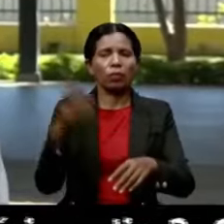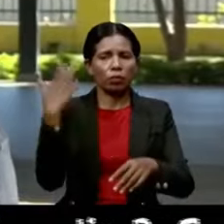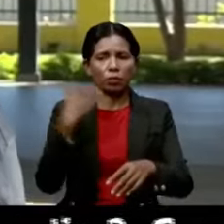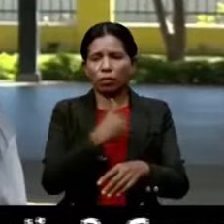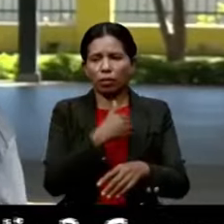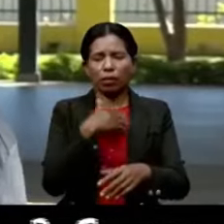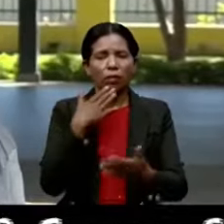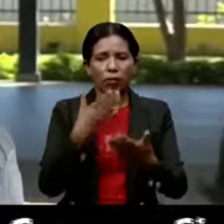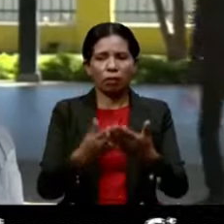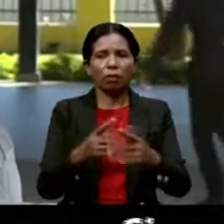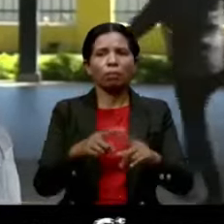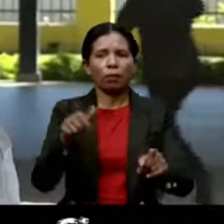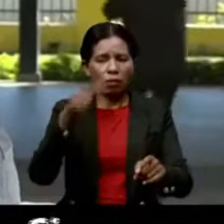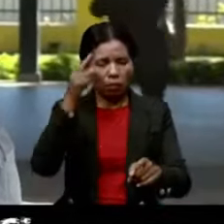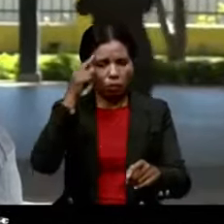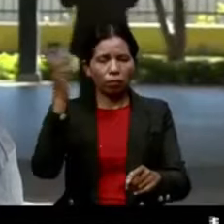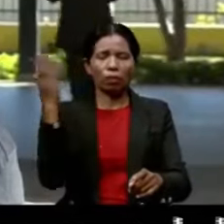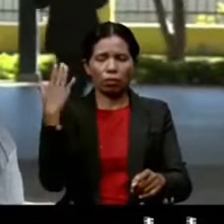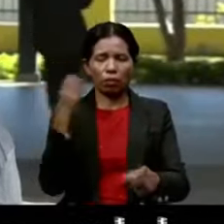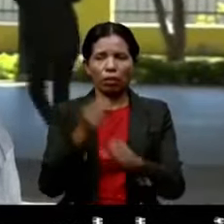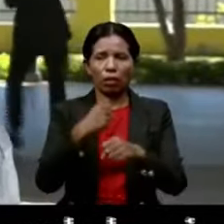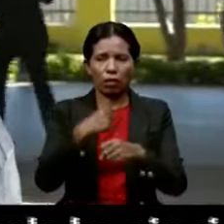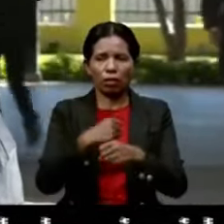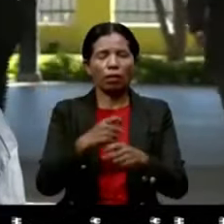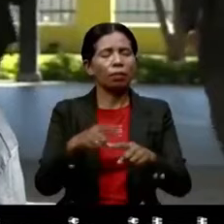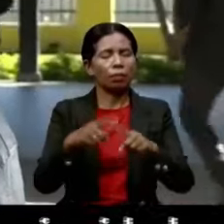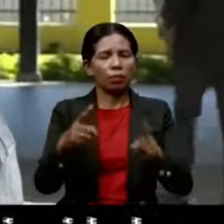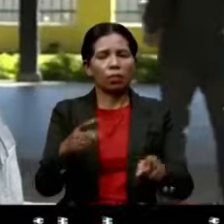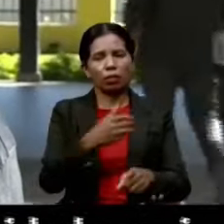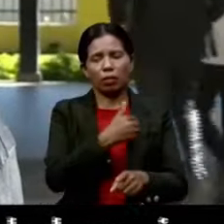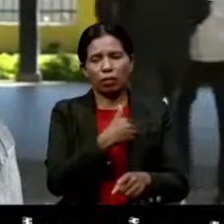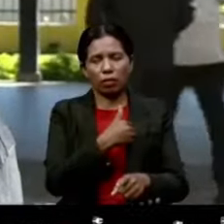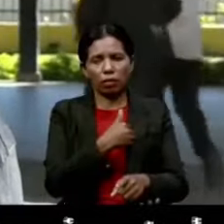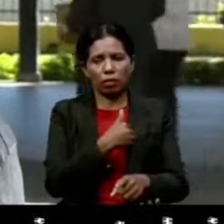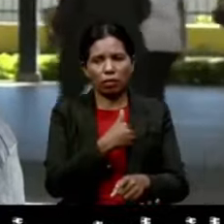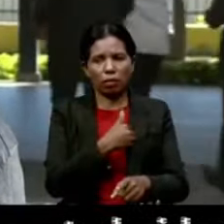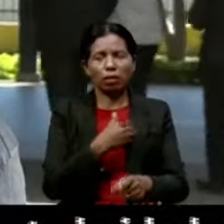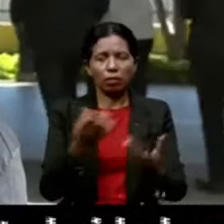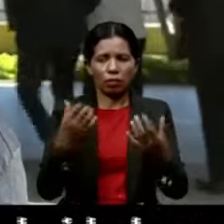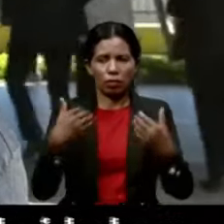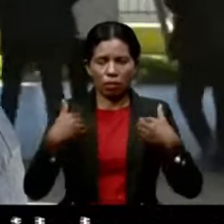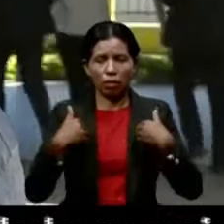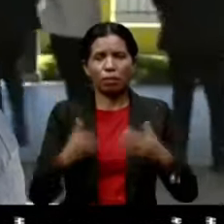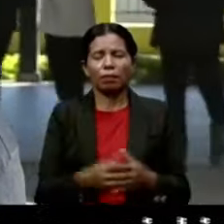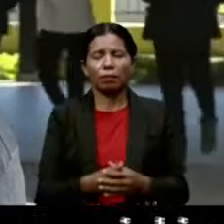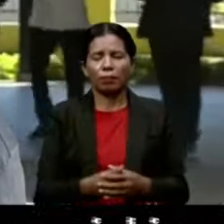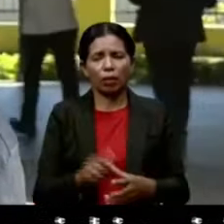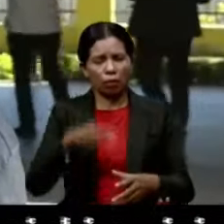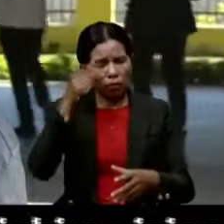diak ebe governo sira anterior halo no mebe sidau masim e governo indene